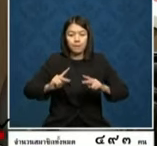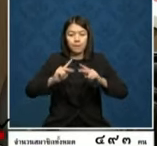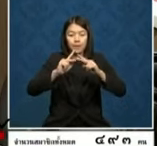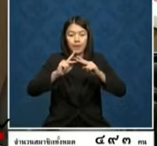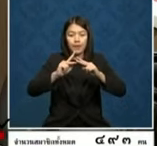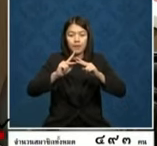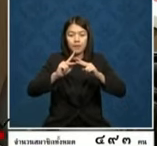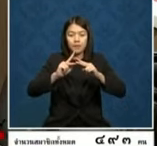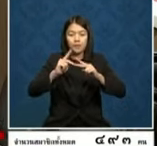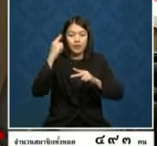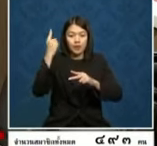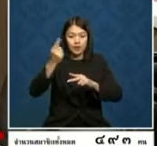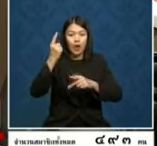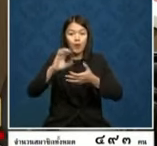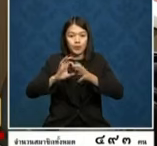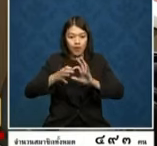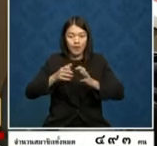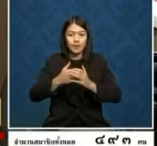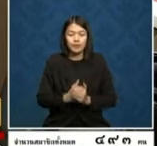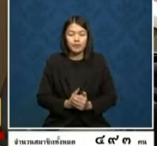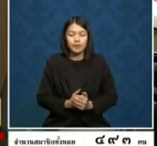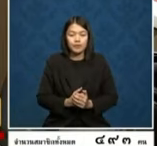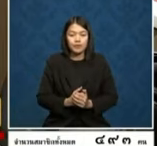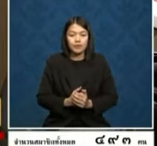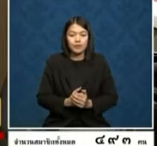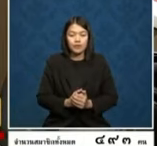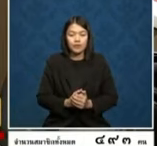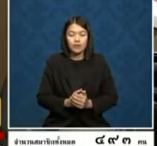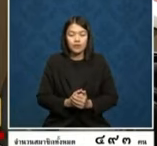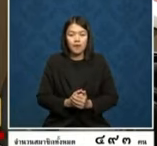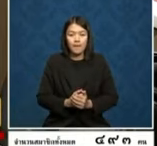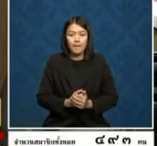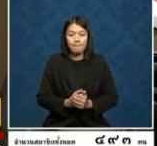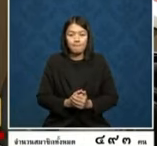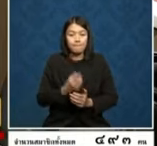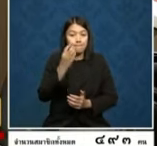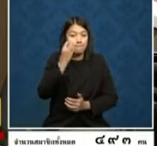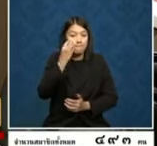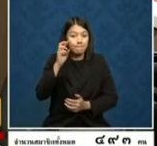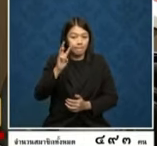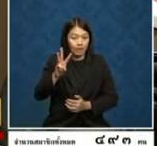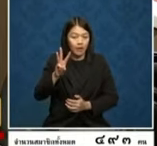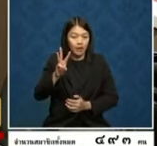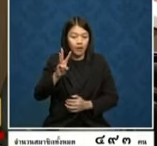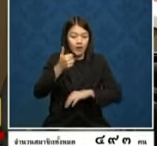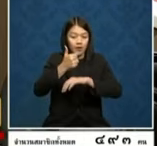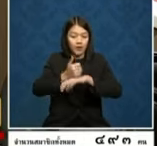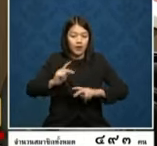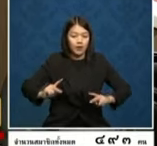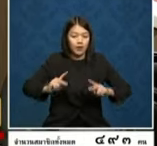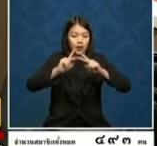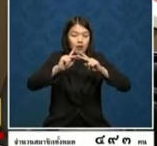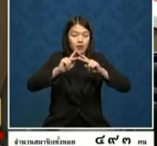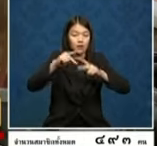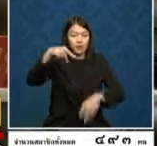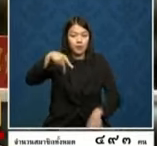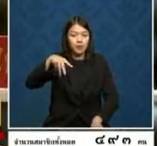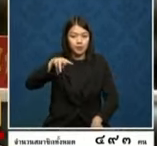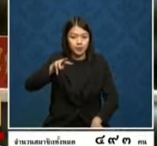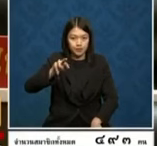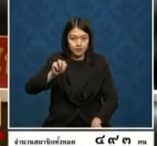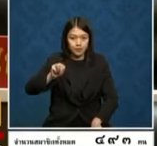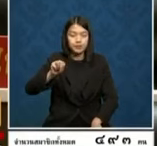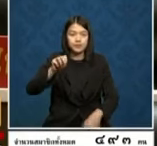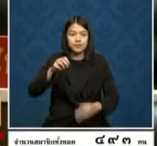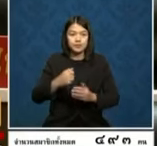การกระทรวงการท่องเที่ยวและกีฬานายวราวุฒิศิลปอาชาเป็นรัฐมนตรีว่าการกระทรวงการ